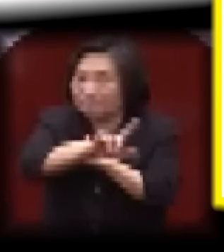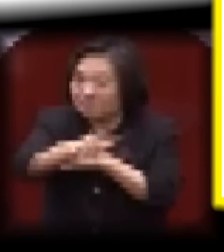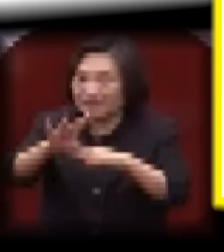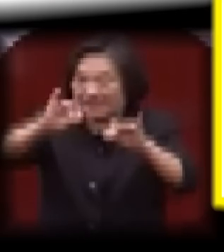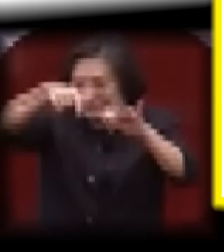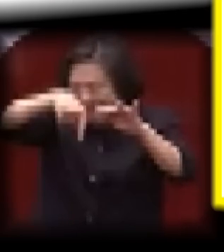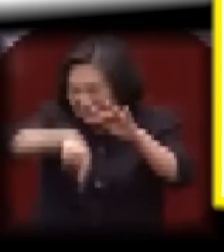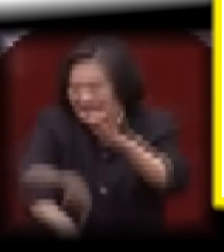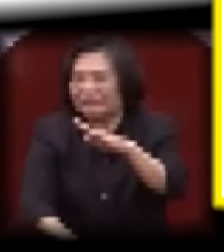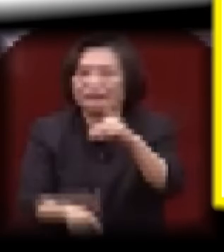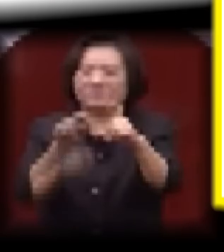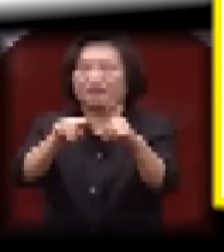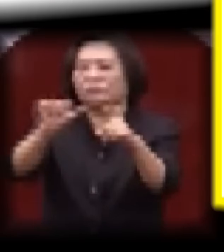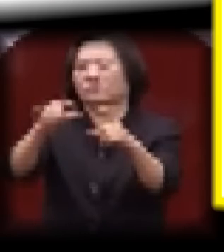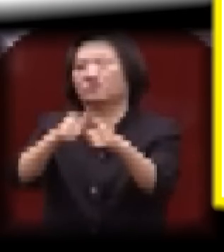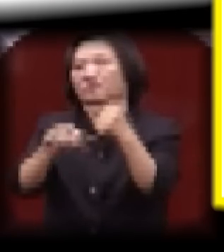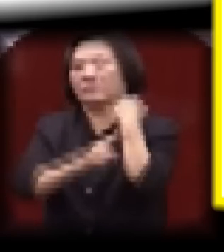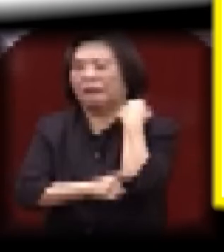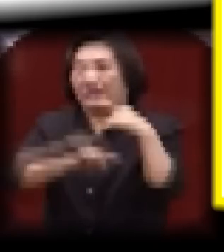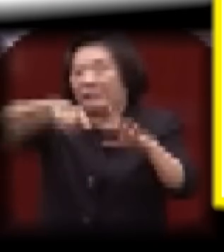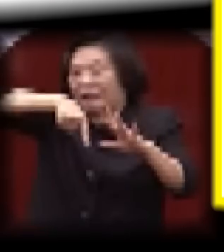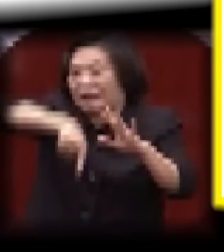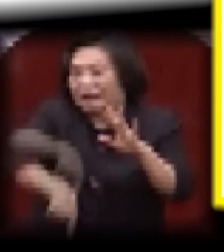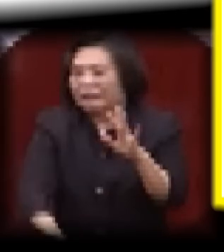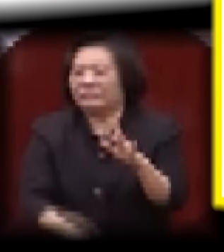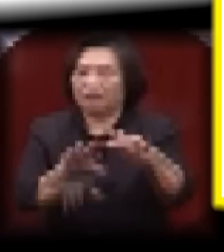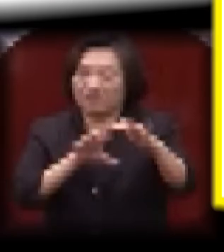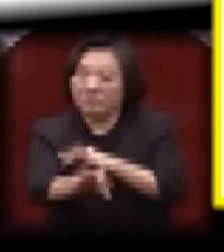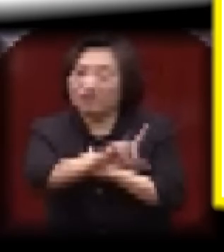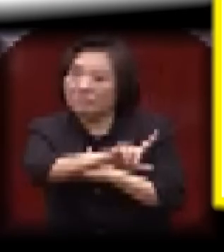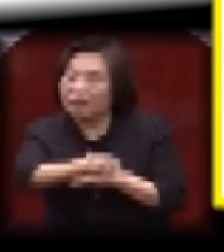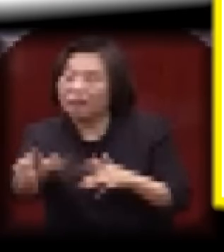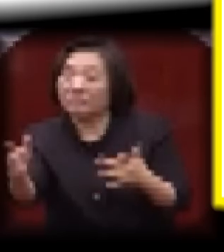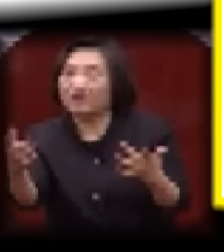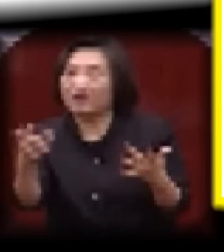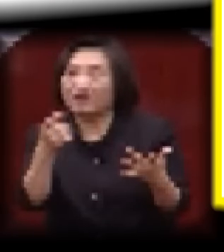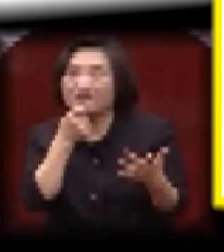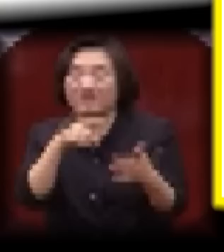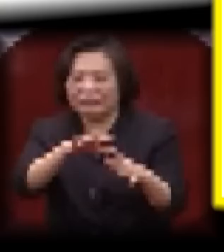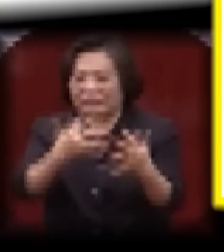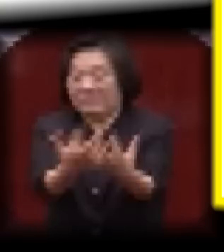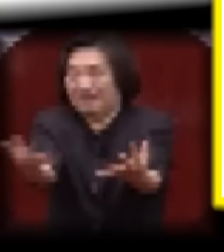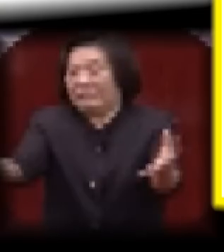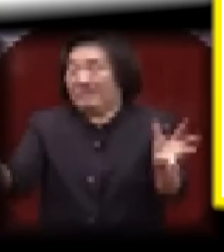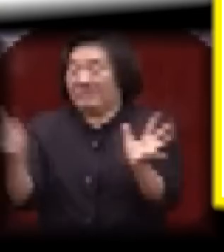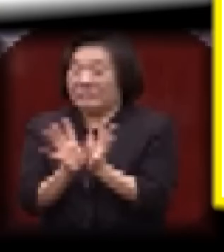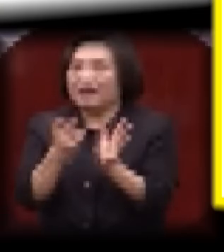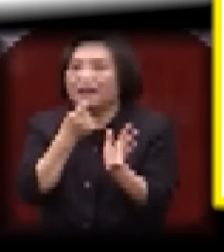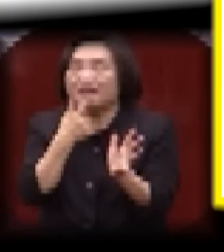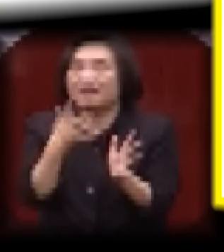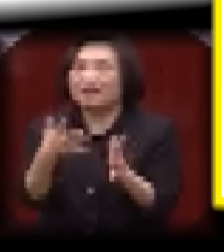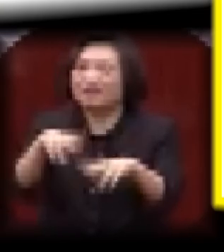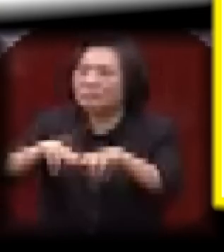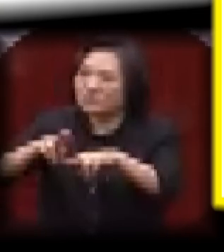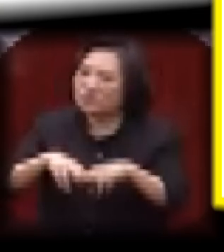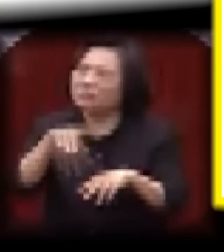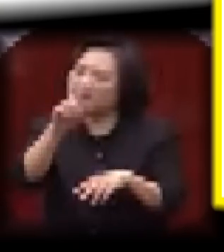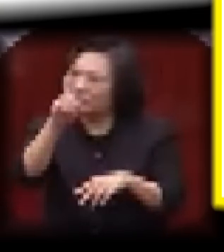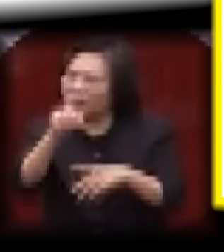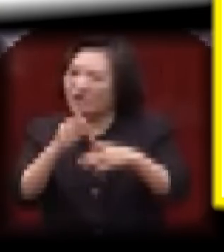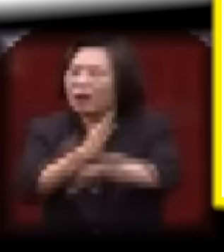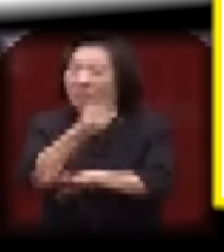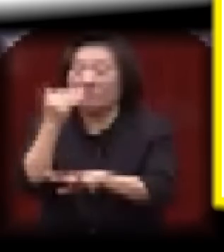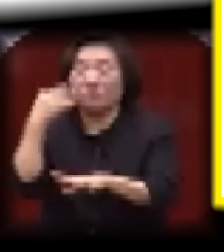尺。所以一旦在这个主场馆如果装个1万人、2万人，你知道甚至更到4万人，那个往上疏